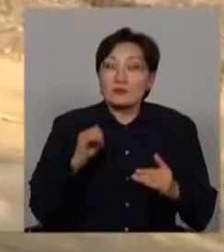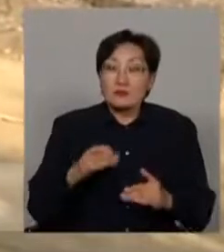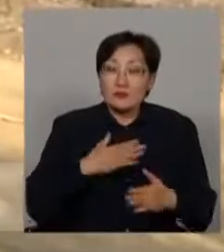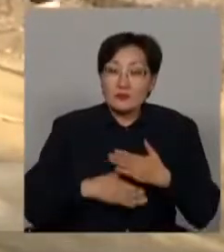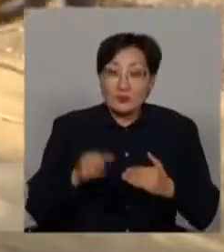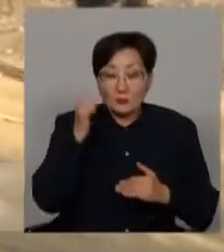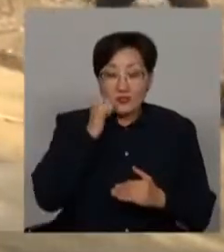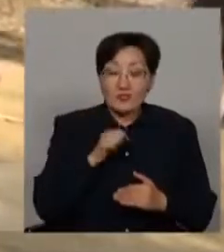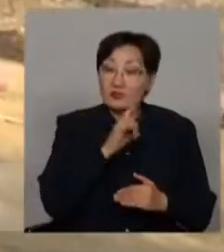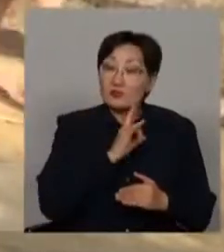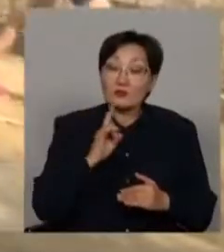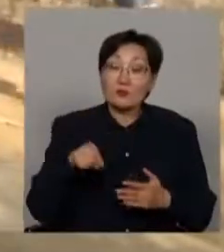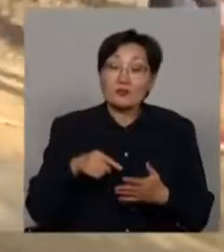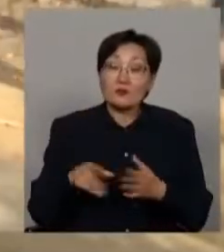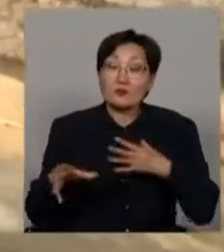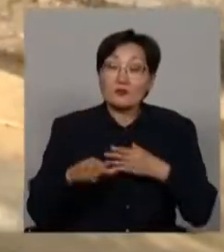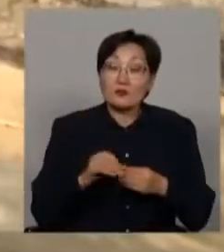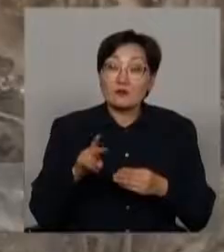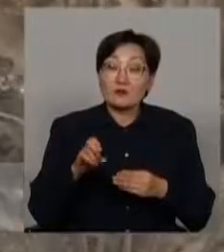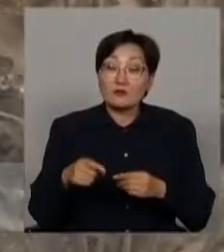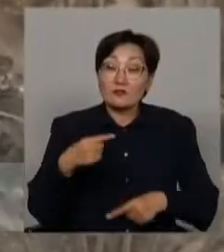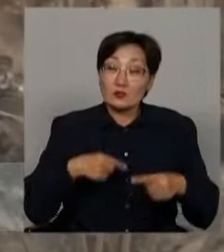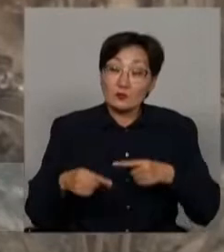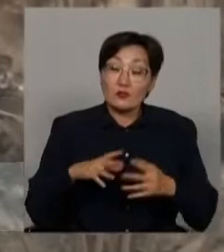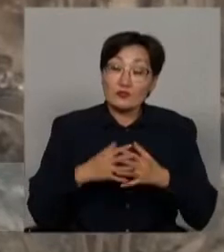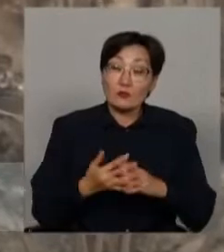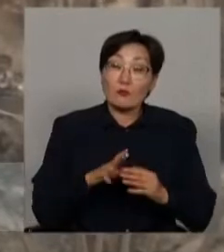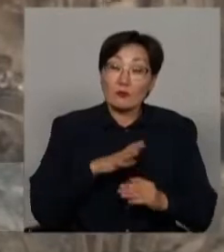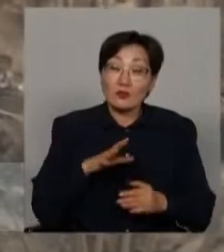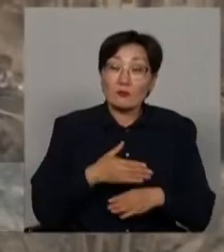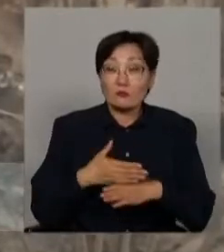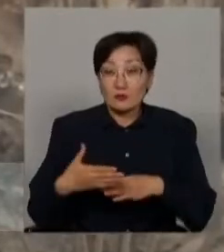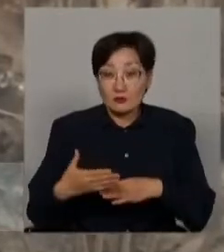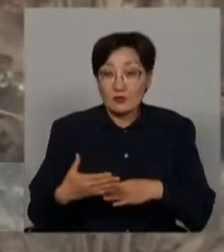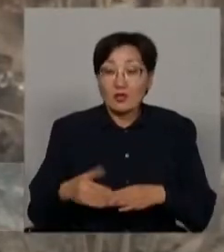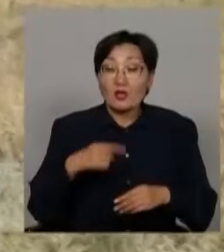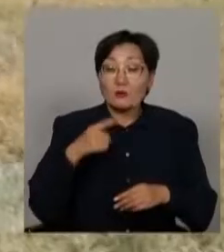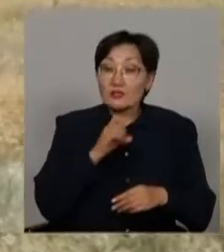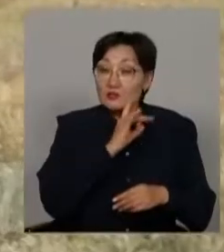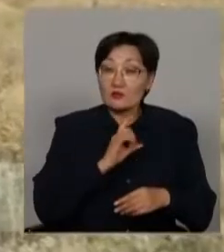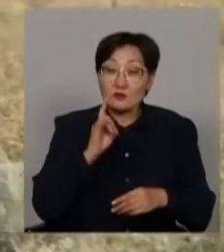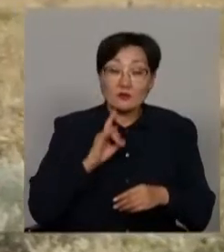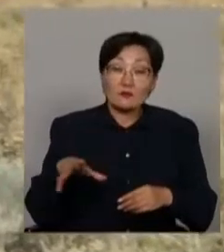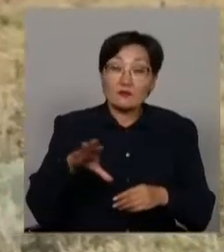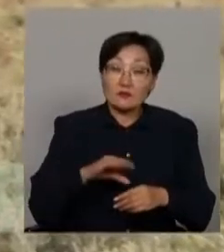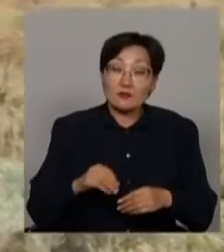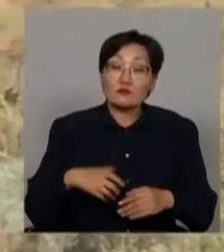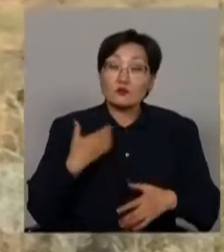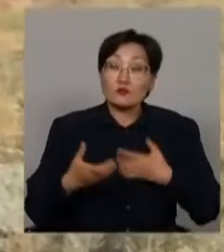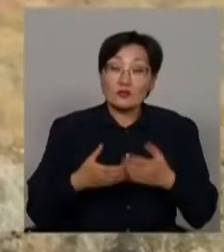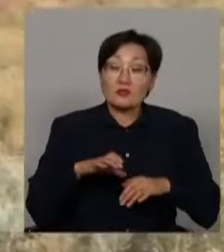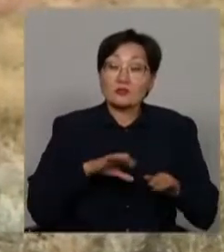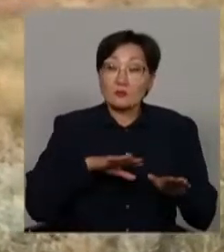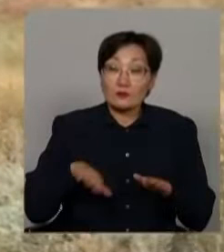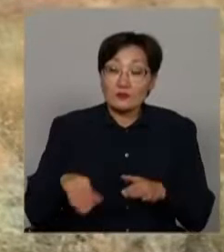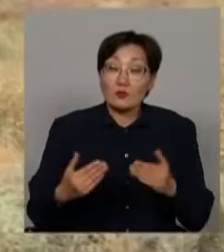женщину в городе. Вместе с внучкой она спешно вернулась в село, но было поздно. Теперь, признается женщина, все страшное позади. В новом